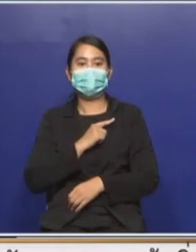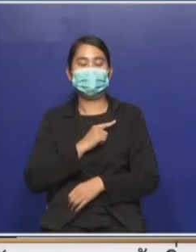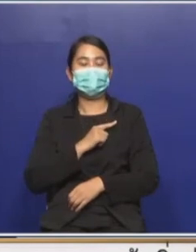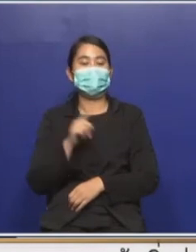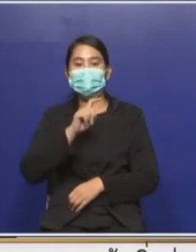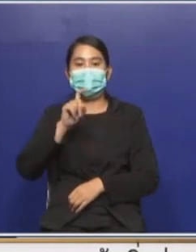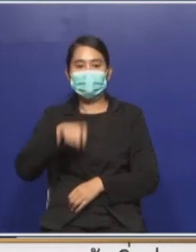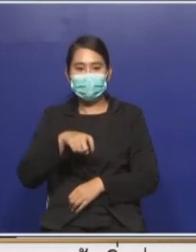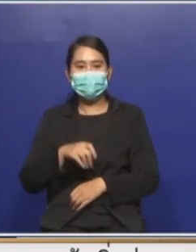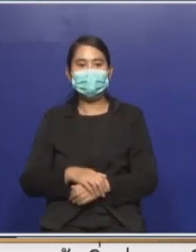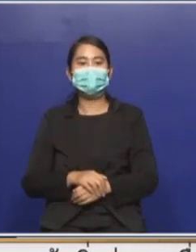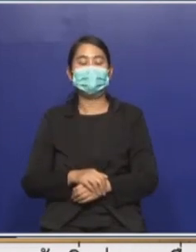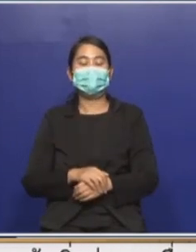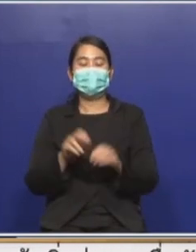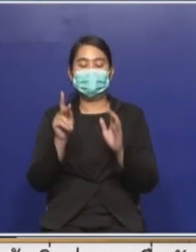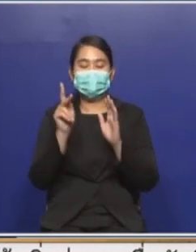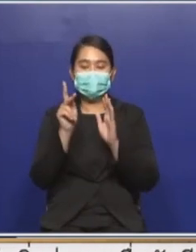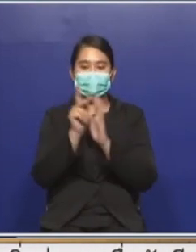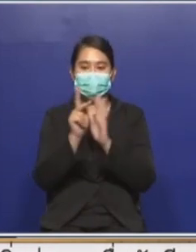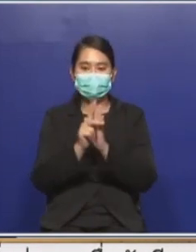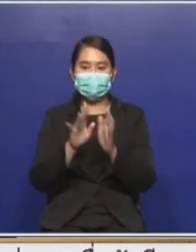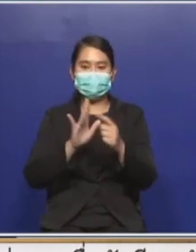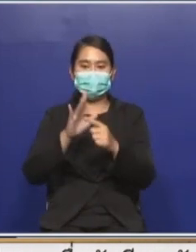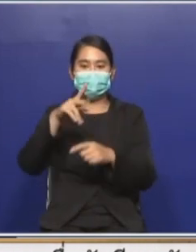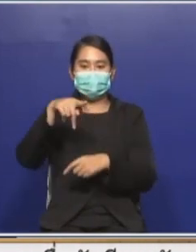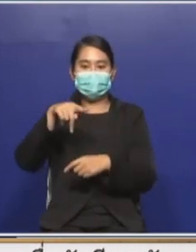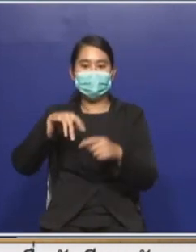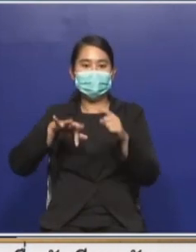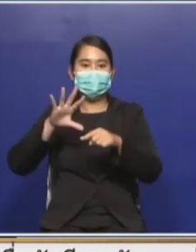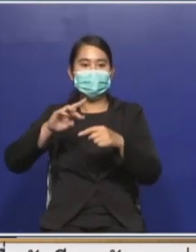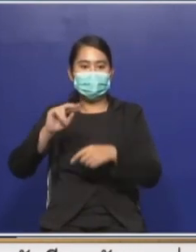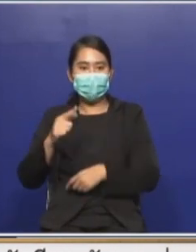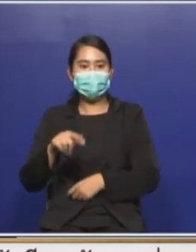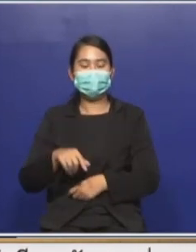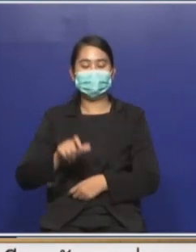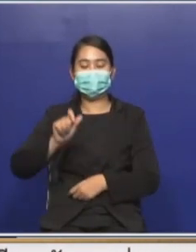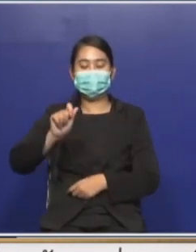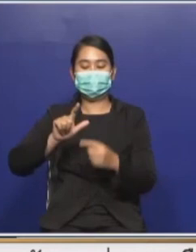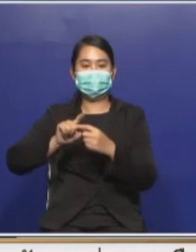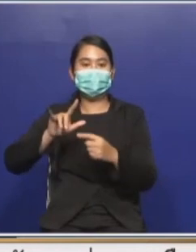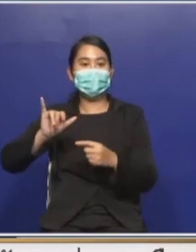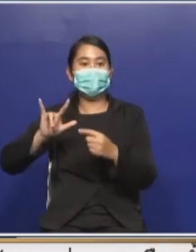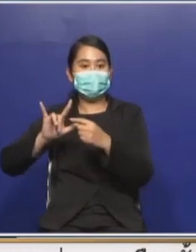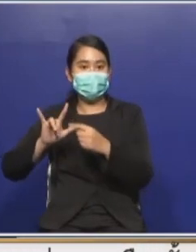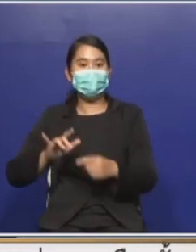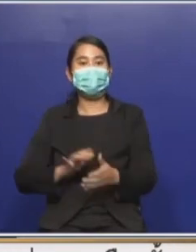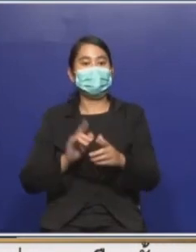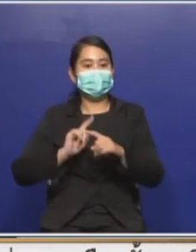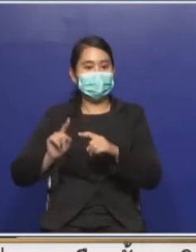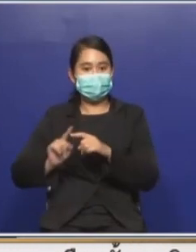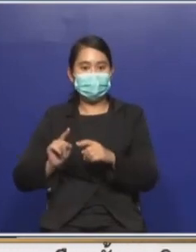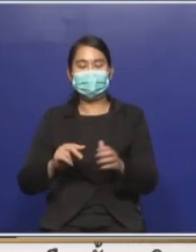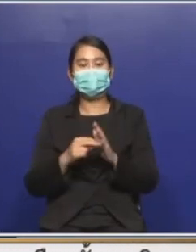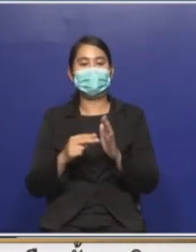แพ่งอาญาและทางวินัยนี่ไงครับที่มันประกาศยาวนานปีกว่า